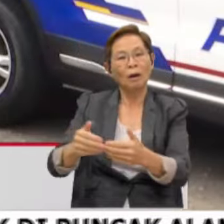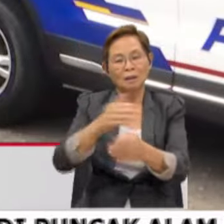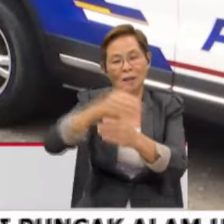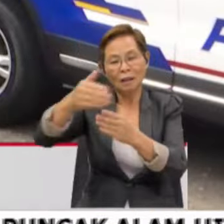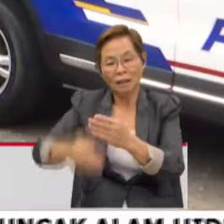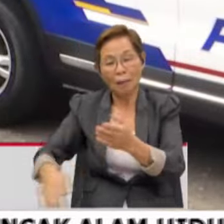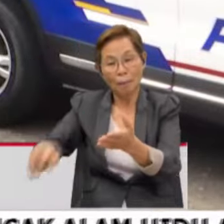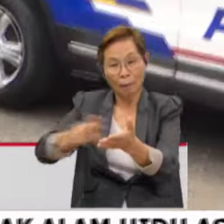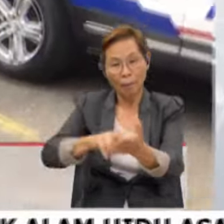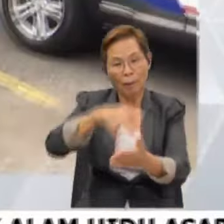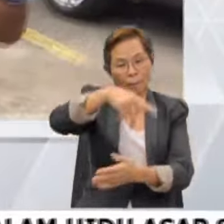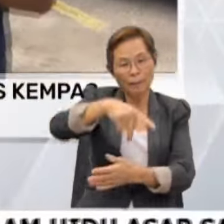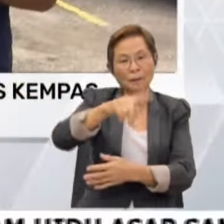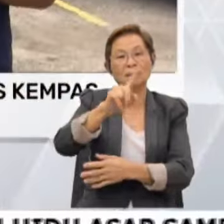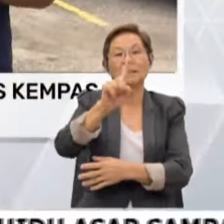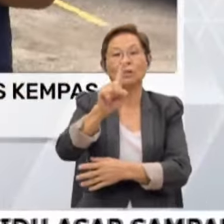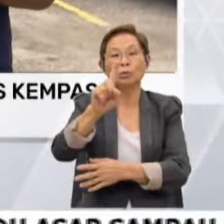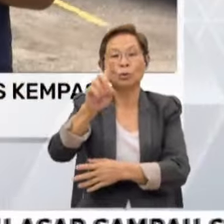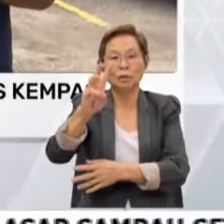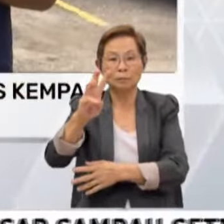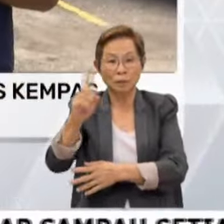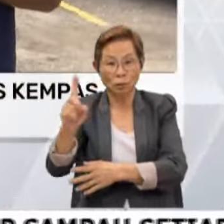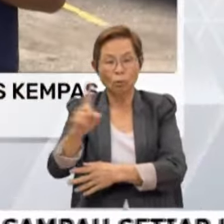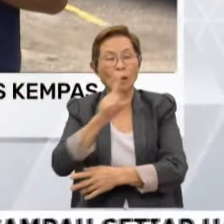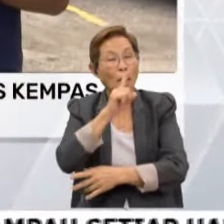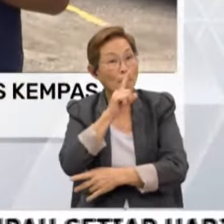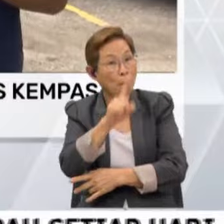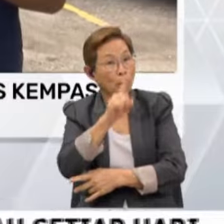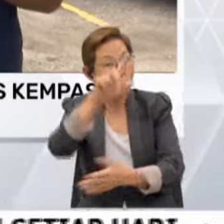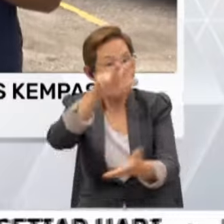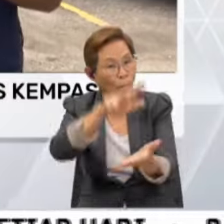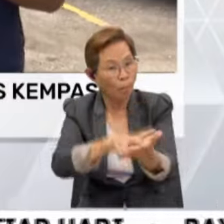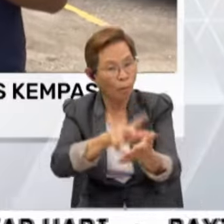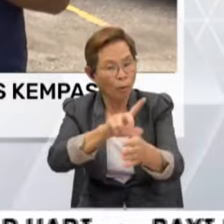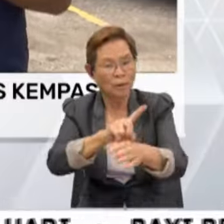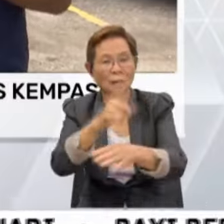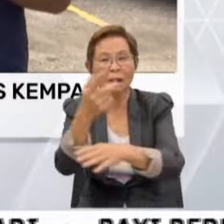ini bagi P161 Pulai yang sahih di RTM. Baik.